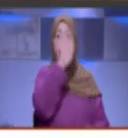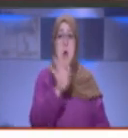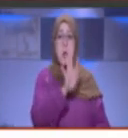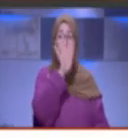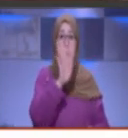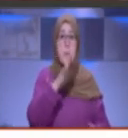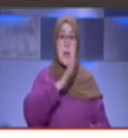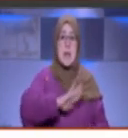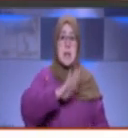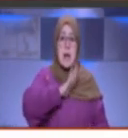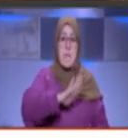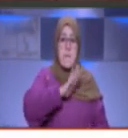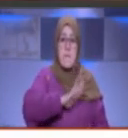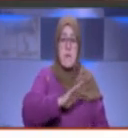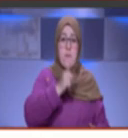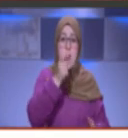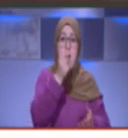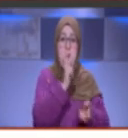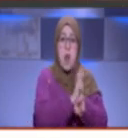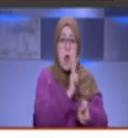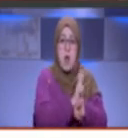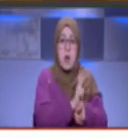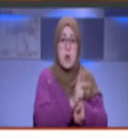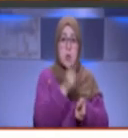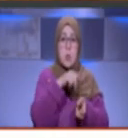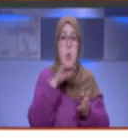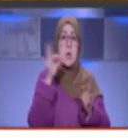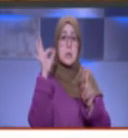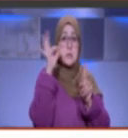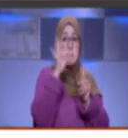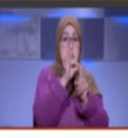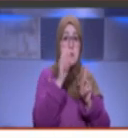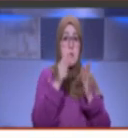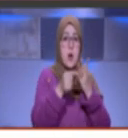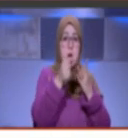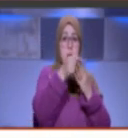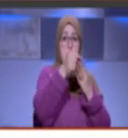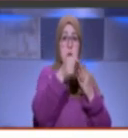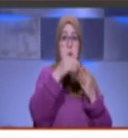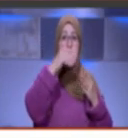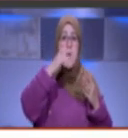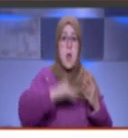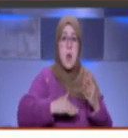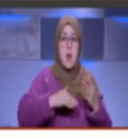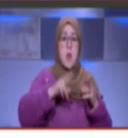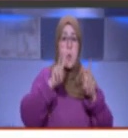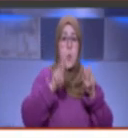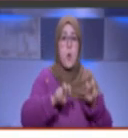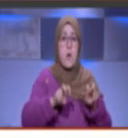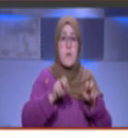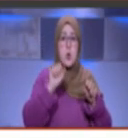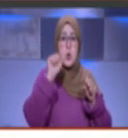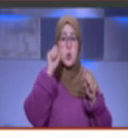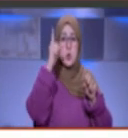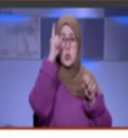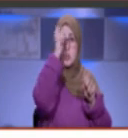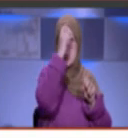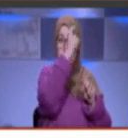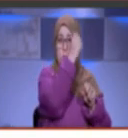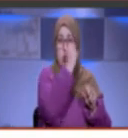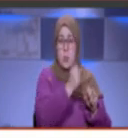فيروس كورونا. وتهدف حزمة الإجراءات المفاجئة للحد من صعوبة الأوضاع المالية في أنحاء منطقة